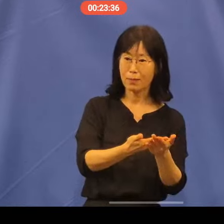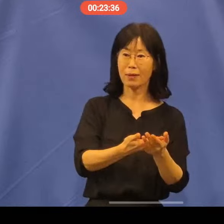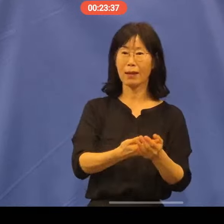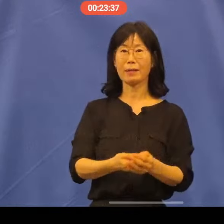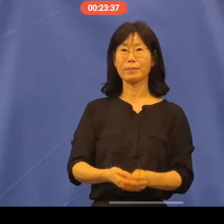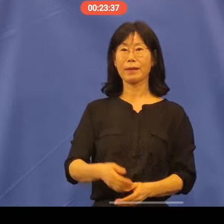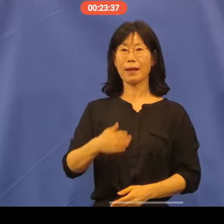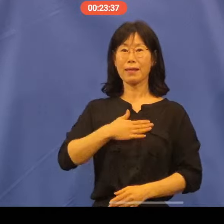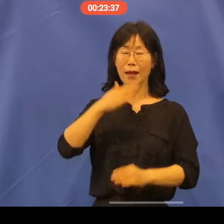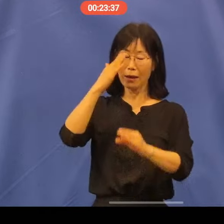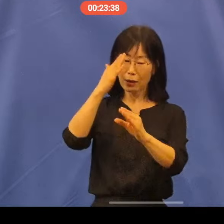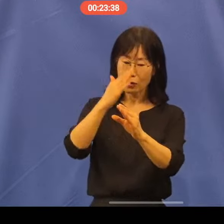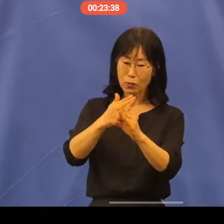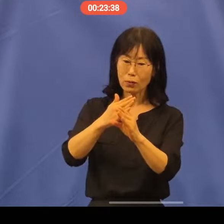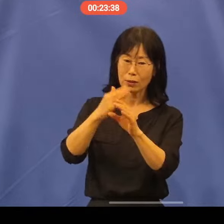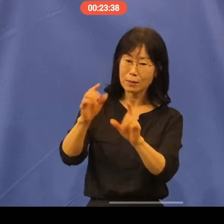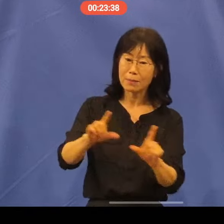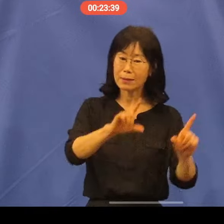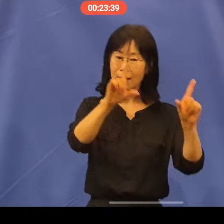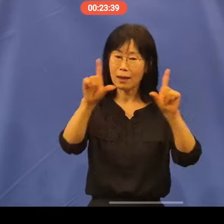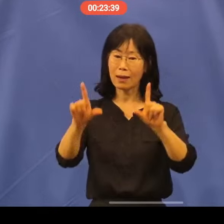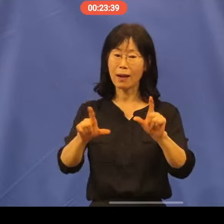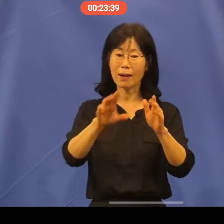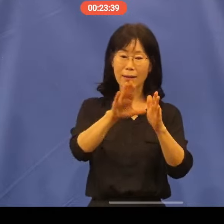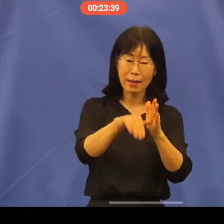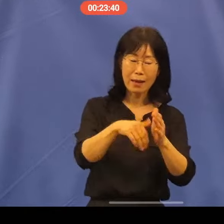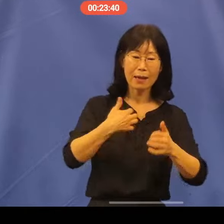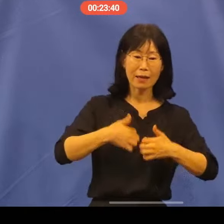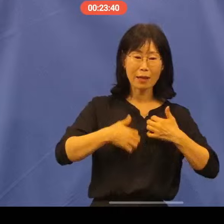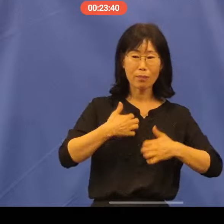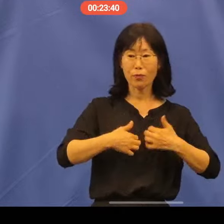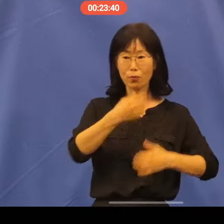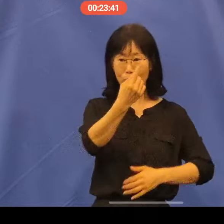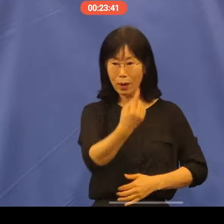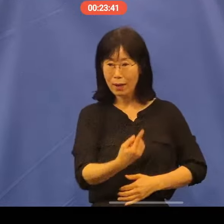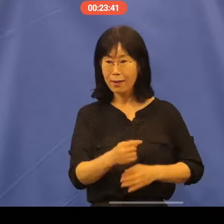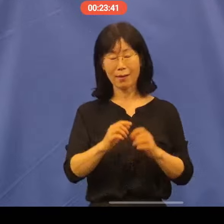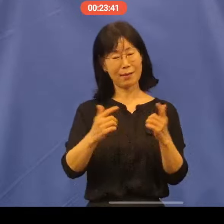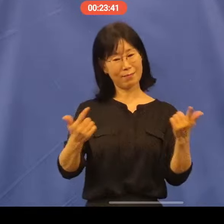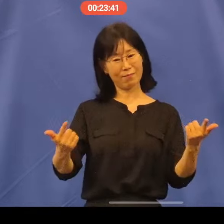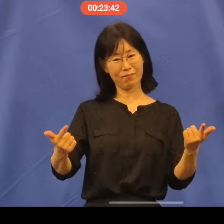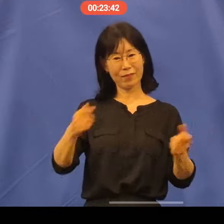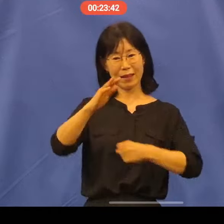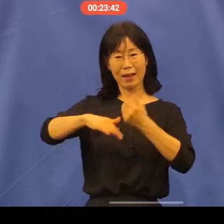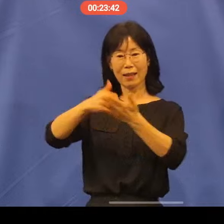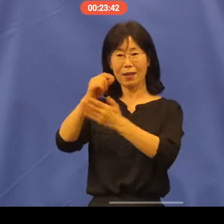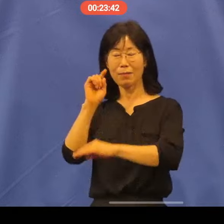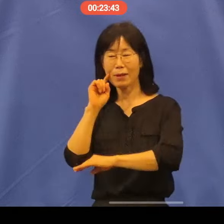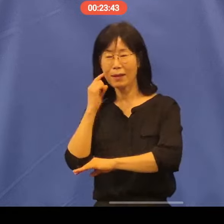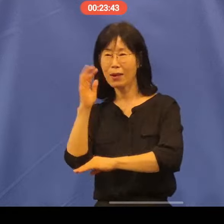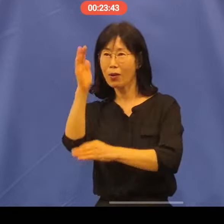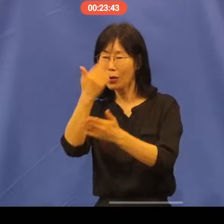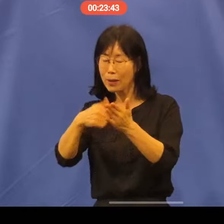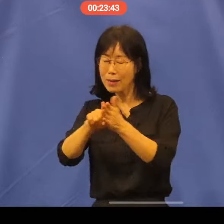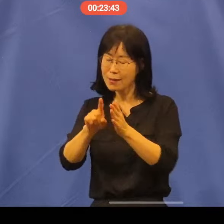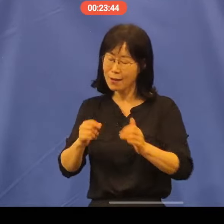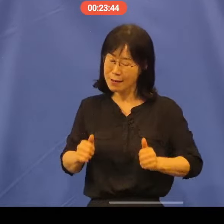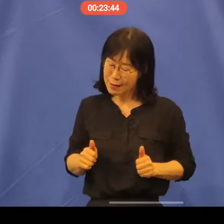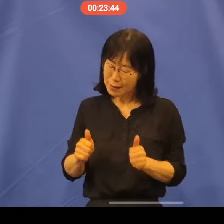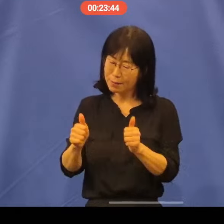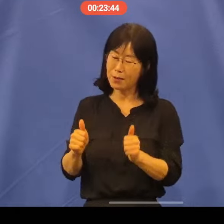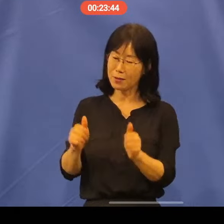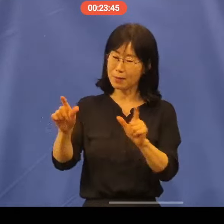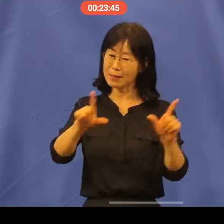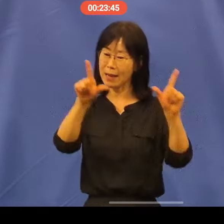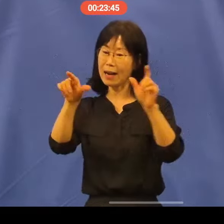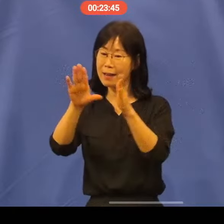오느냐, 그게 아니에요. 하나님의 영광을 위해서 하나님을 기뻐지게 하는 삶을 살면 부산물로 따라오는 게 기쁨이에요. 이걸